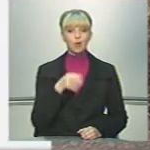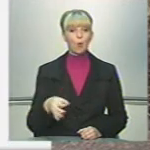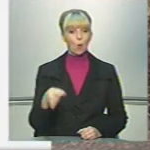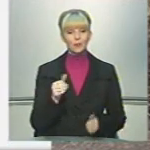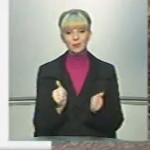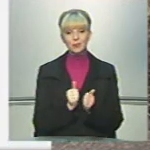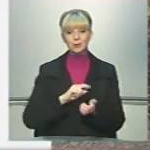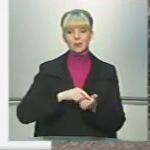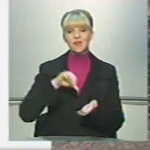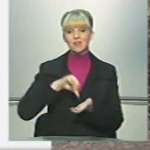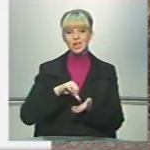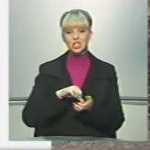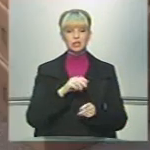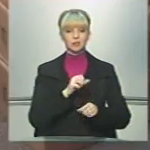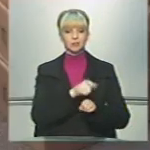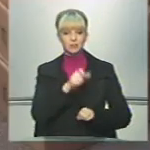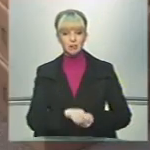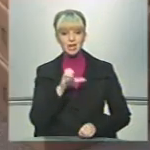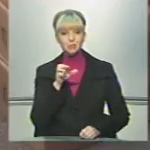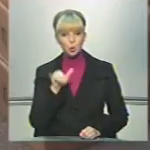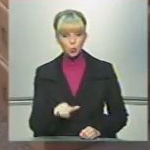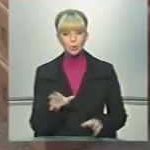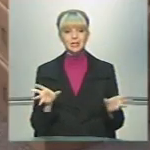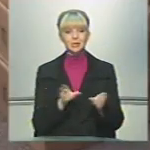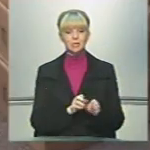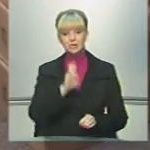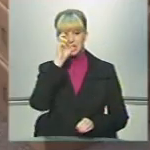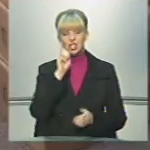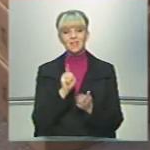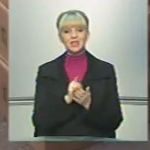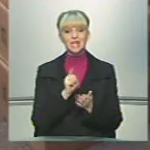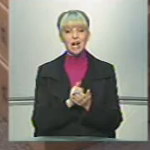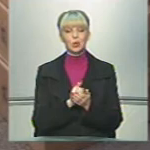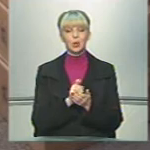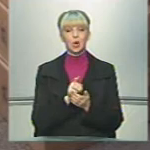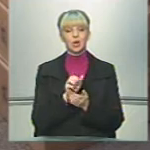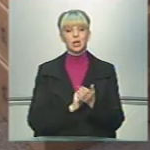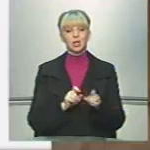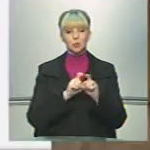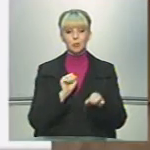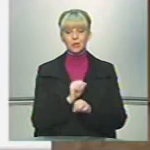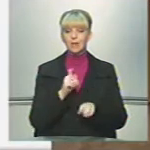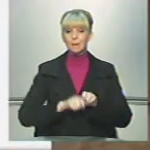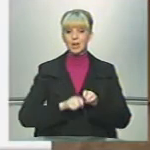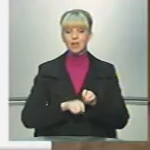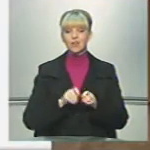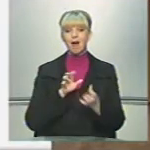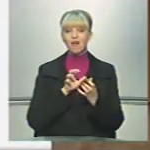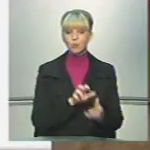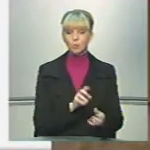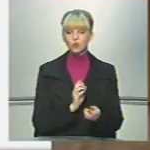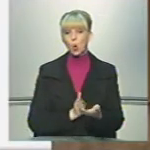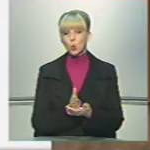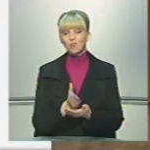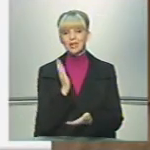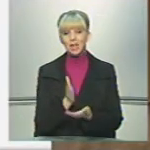області поблизу міста Вижниця співробітника Служби безпеки України спільно з Державною фіскальною службою зупинили для перевірки мікроавтобус, що